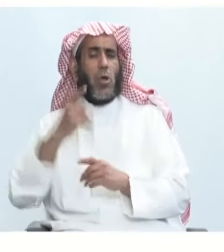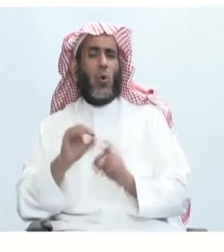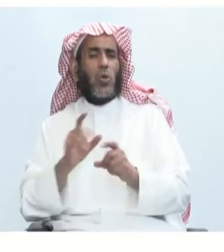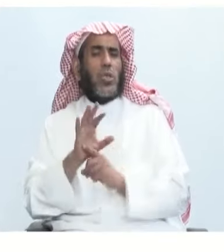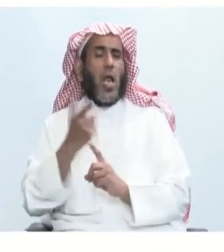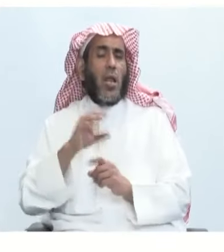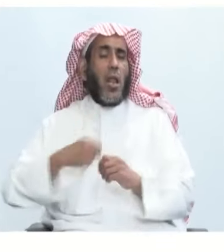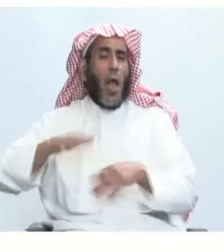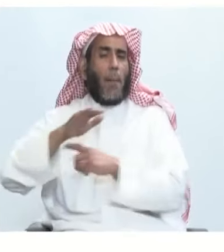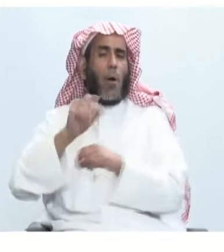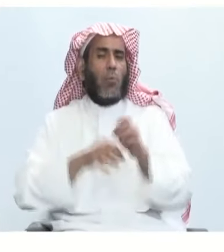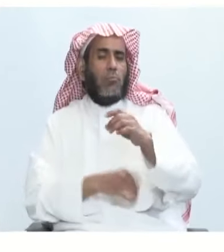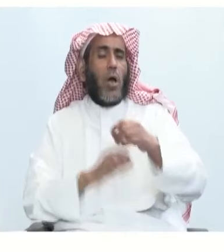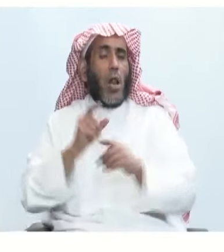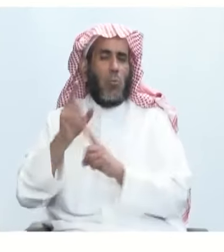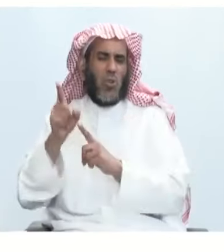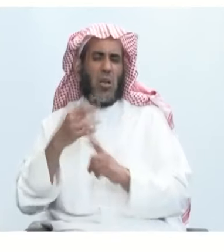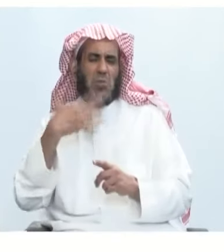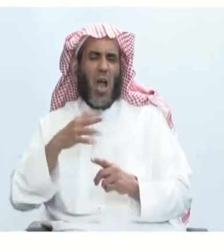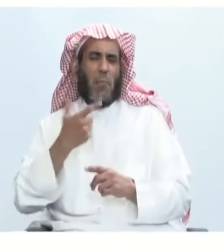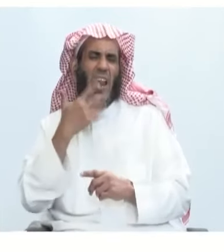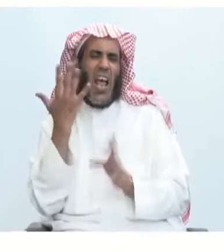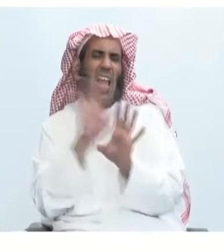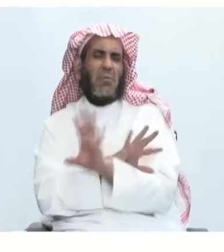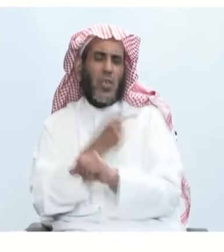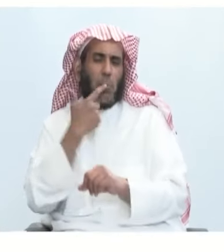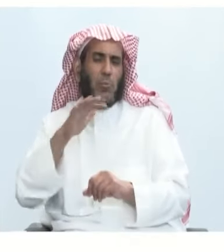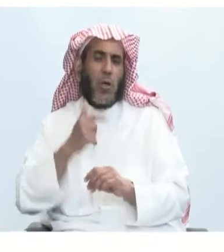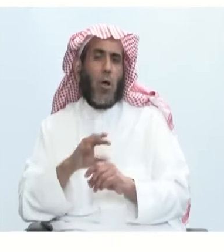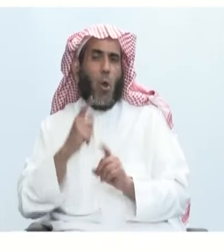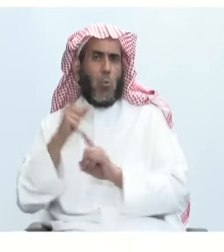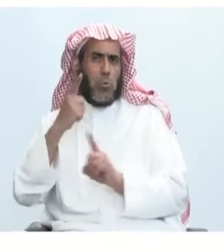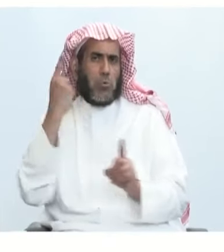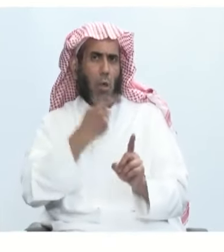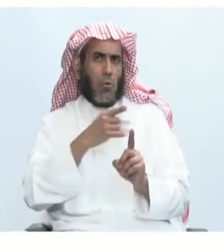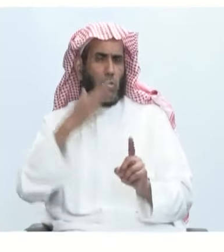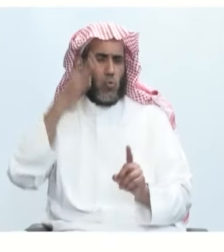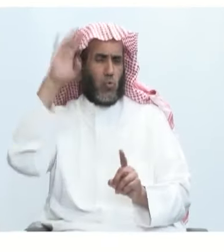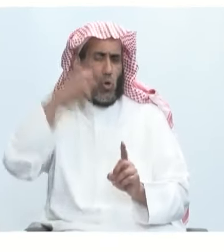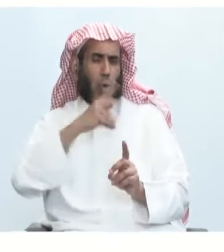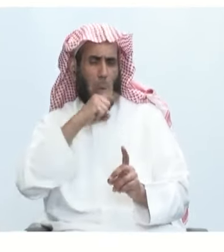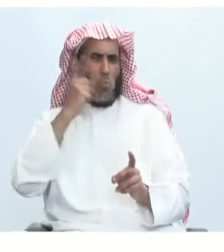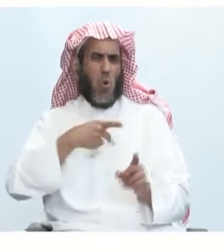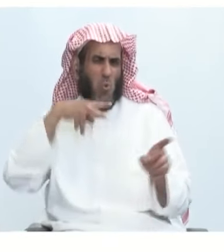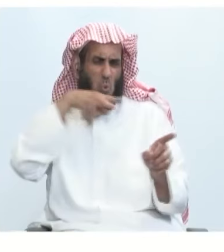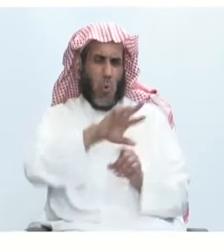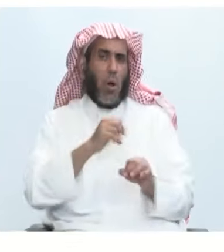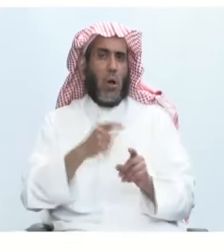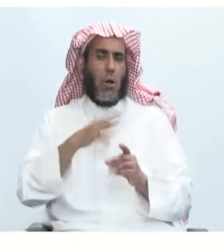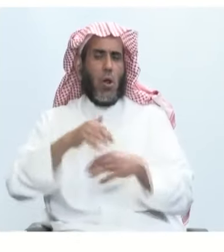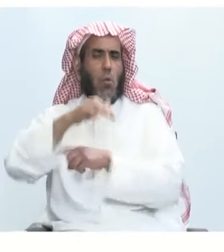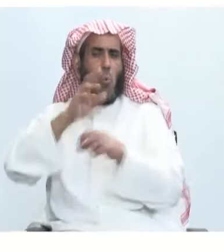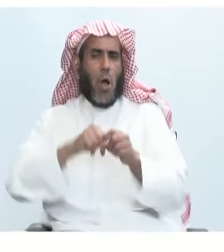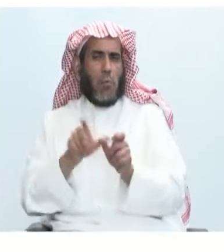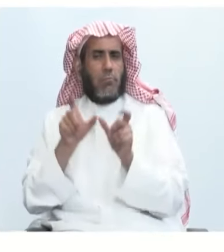وحجج المحامي المتهم طبعا شاب مثلا في ال من عمر والمدعي يحدد التهم موجهه ويطالب بالعقوبه كذلك المحامي يفند